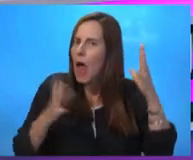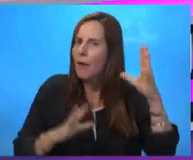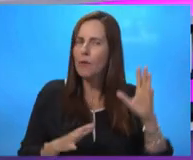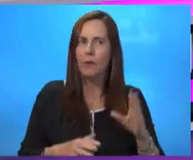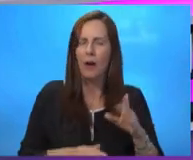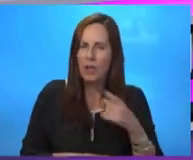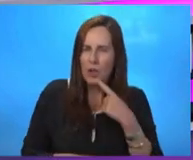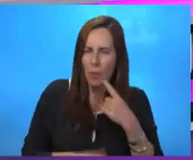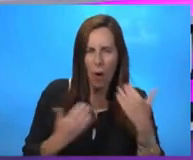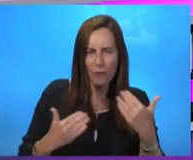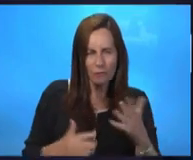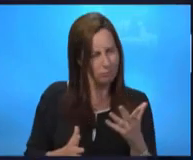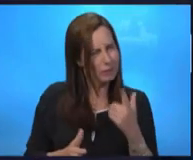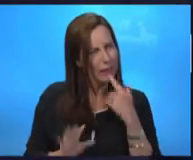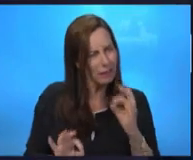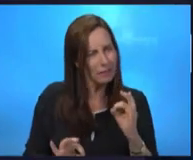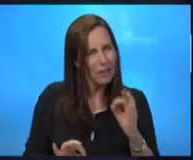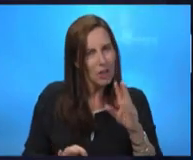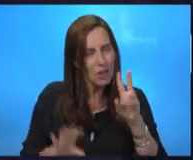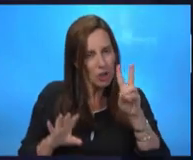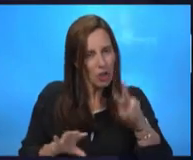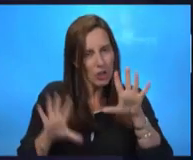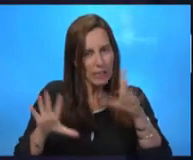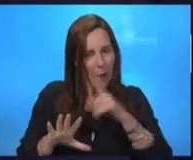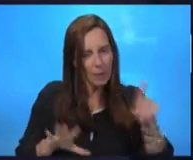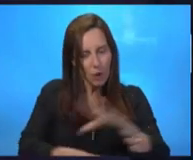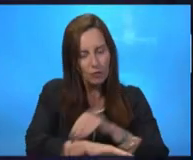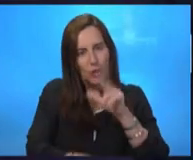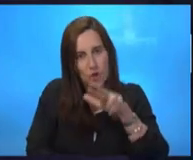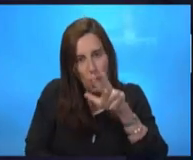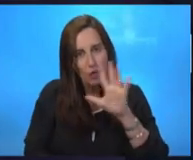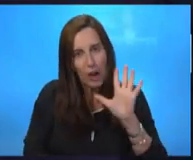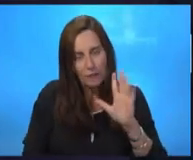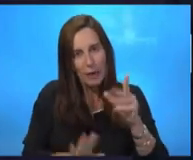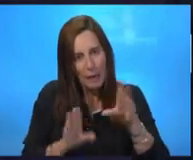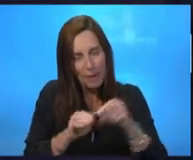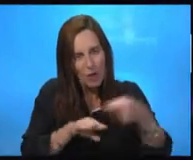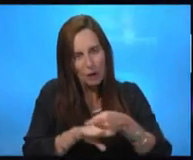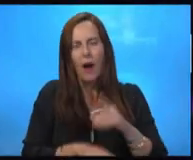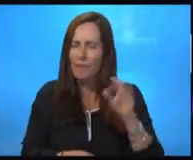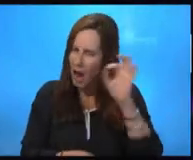אומר טרנד, בוא נשים את זה בפרופורציות, יש 10 מיליון שוודים, 3,000 עם צ'יפ. ועדיין